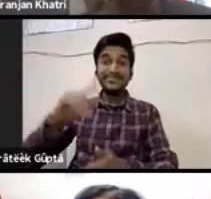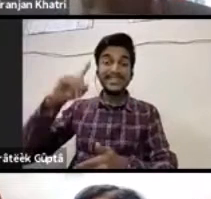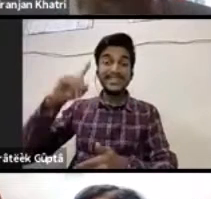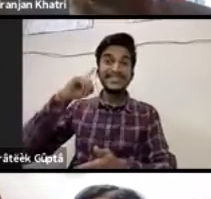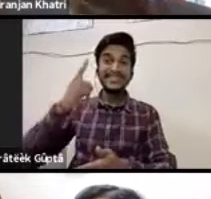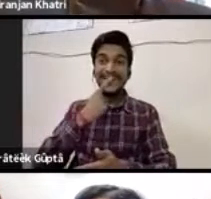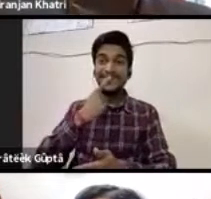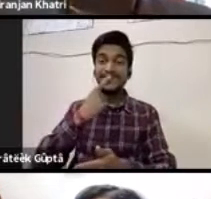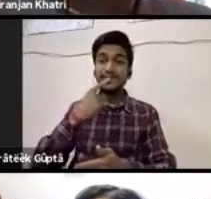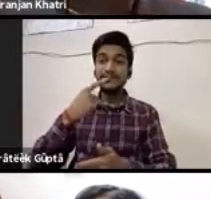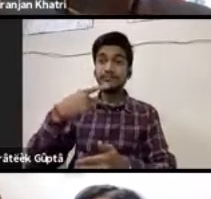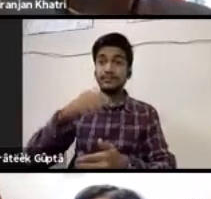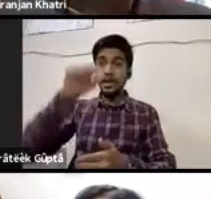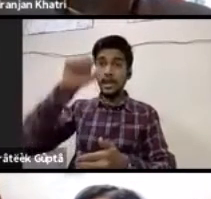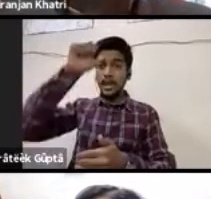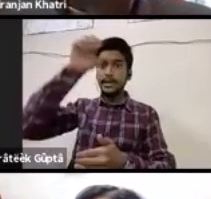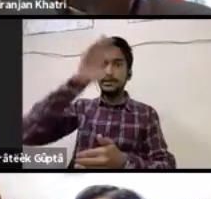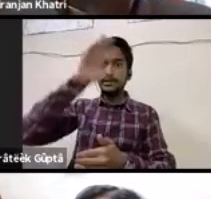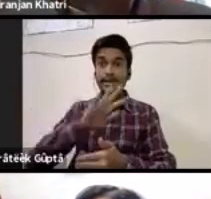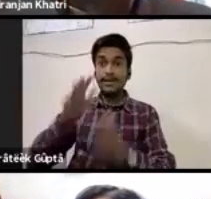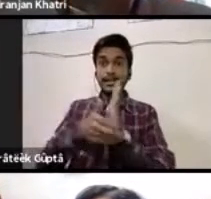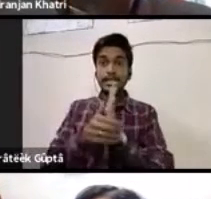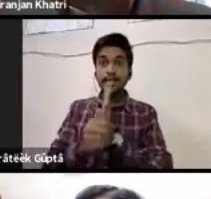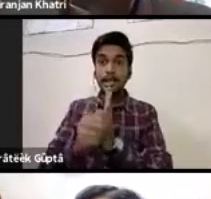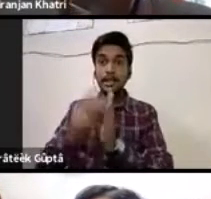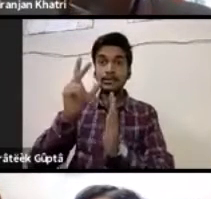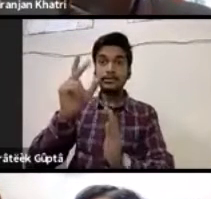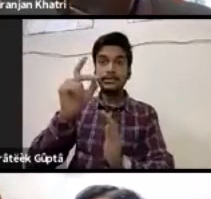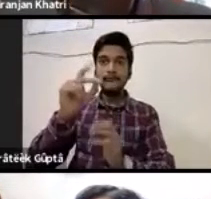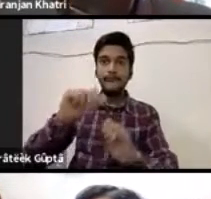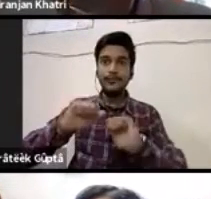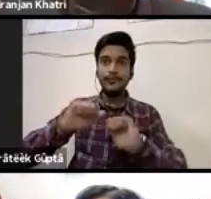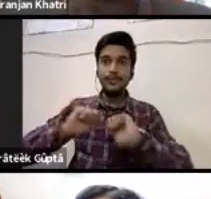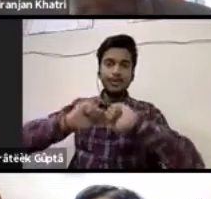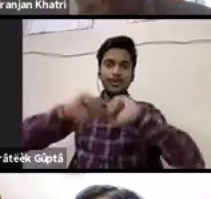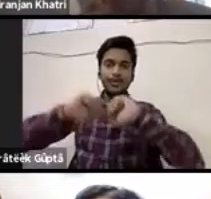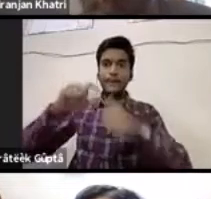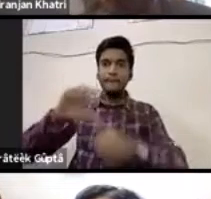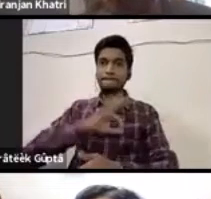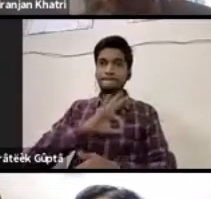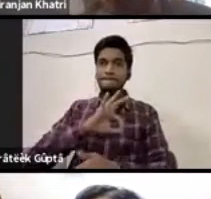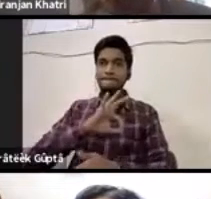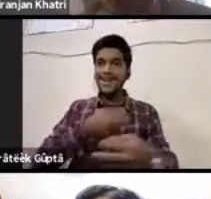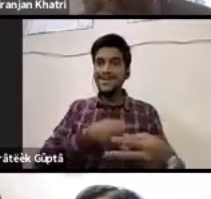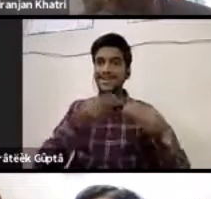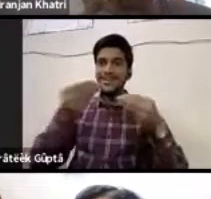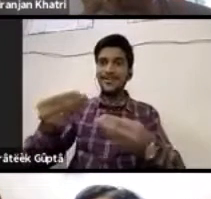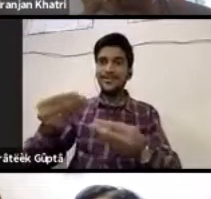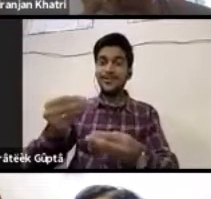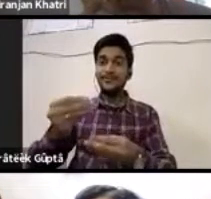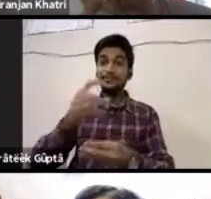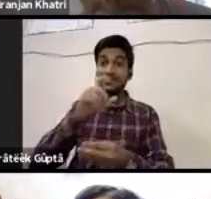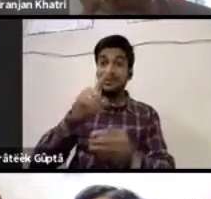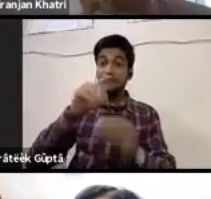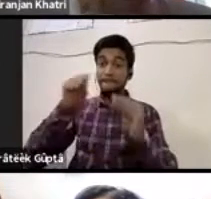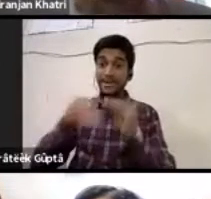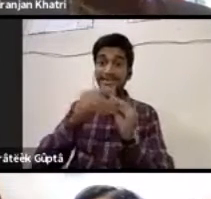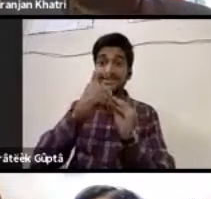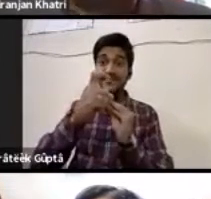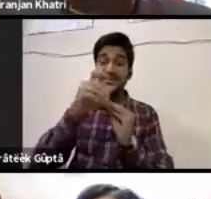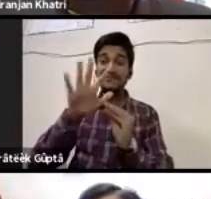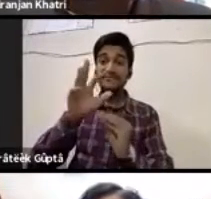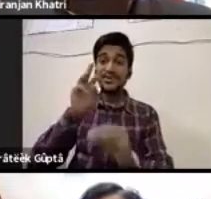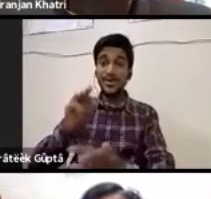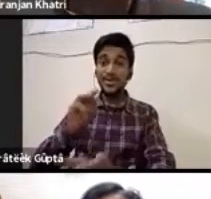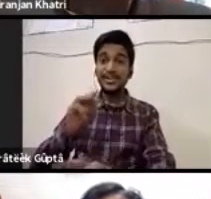अवार्ड सेकंड पोजीशन सिल्वर मेडल अलोंग विद 75,000 रुपया जो वो प्राइज होता है वो भी मिला। और इन बिटवीन